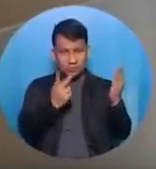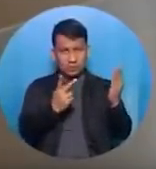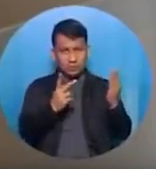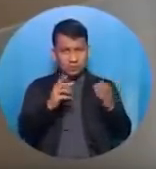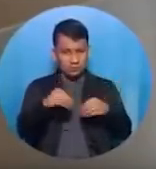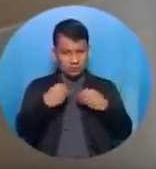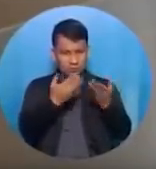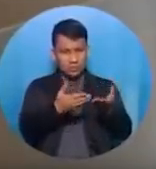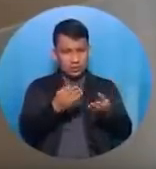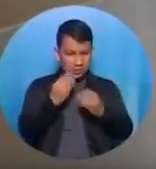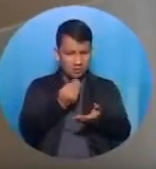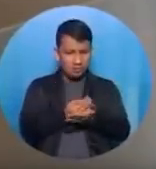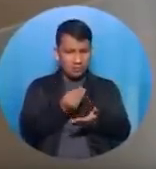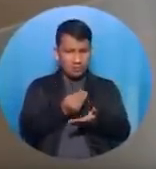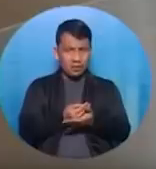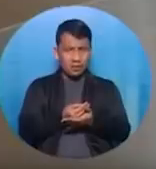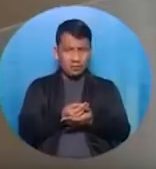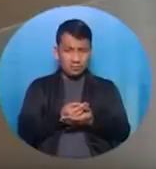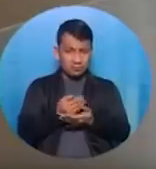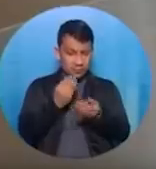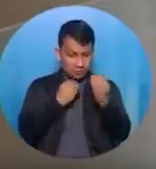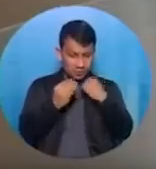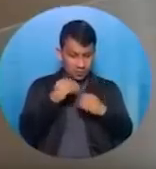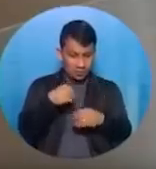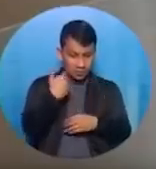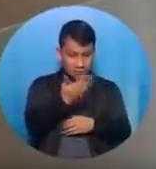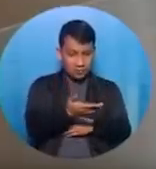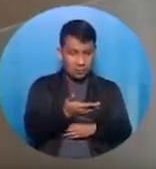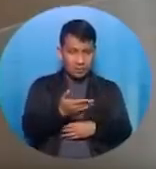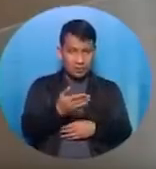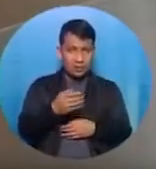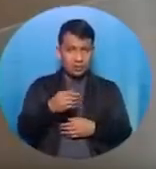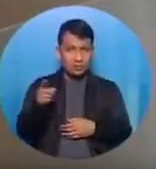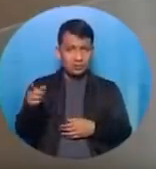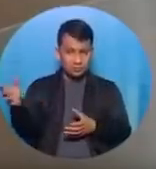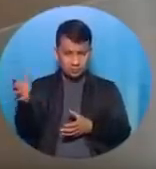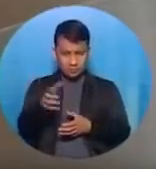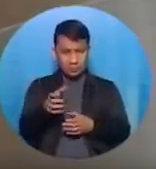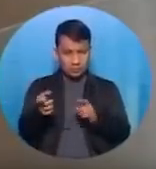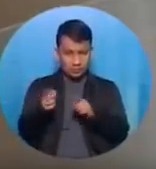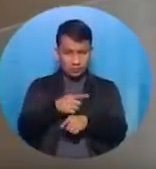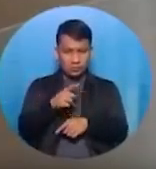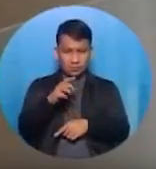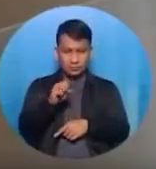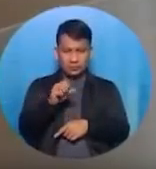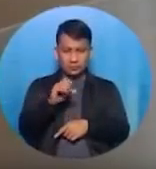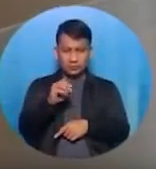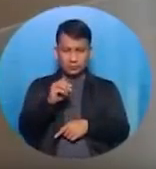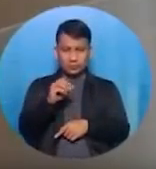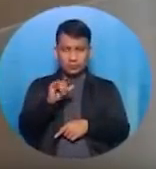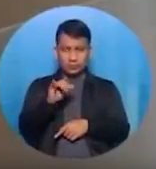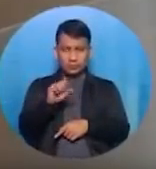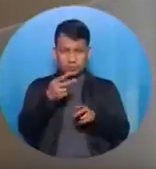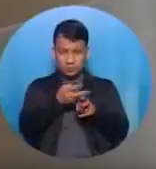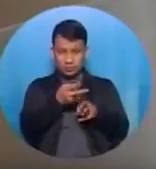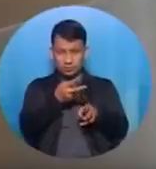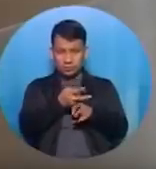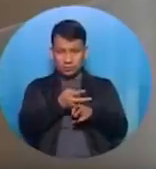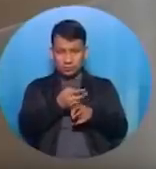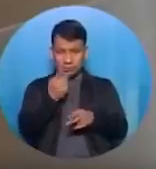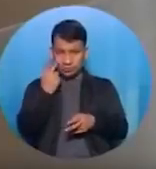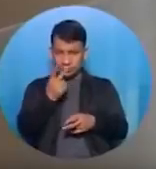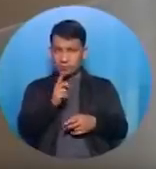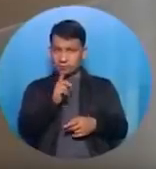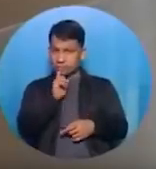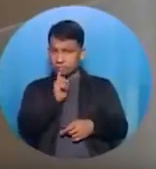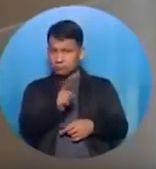ng mga bigas sa inyo at pagkain. Okay? At the same time, magsasama rin kami ng taga-sosya para tingnan yung inyong kalagayan. At kapag